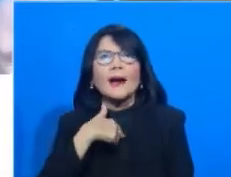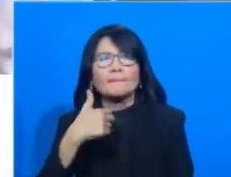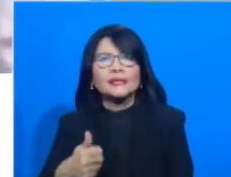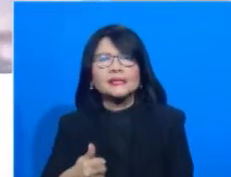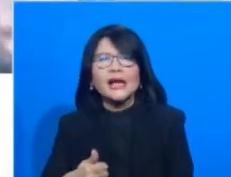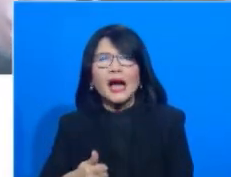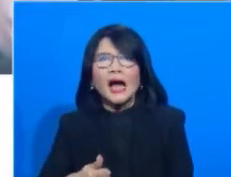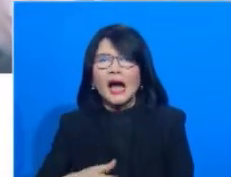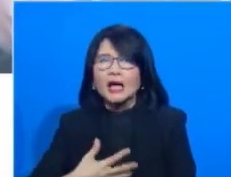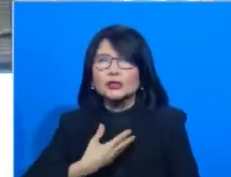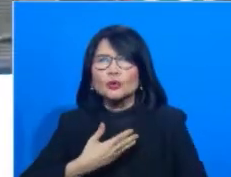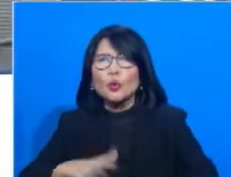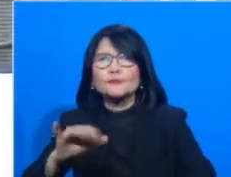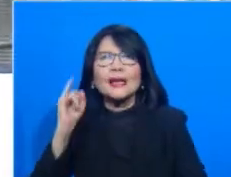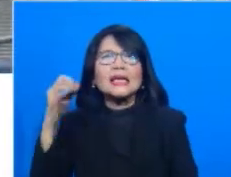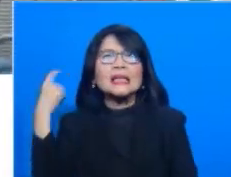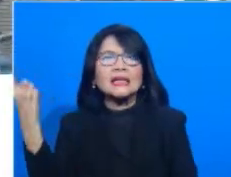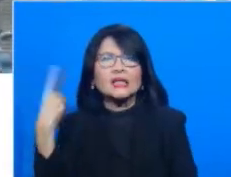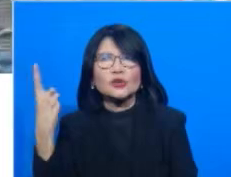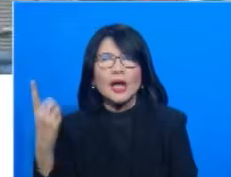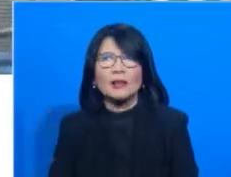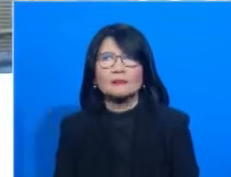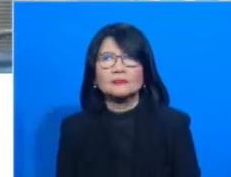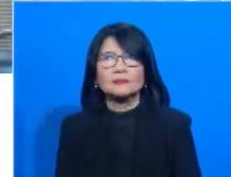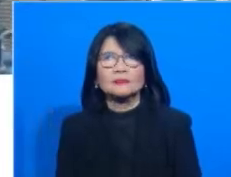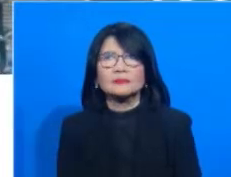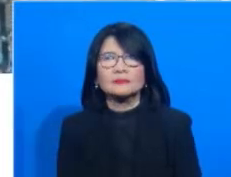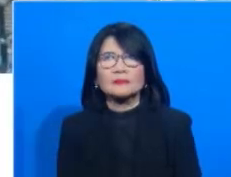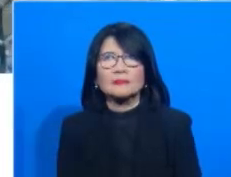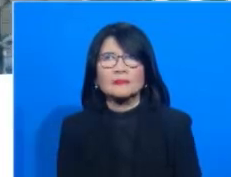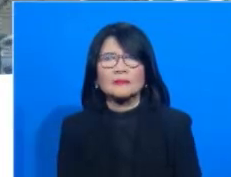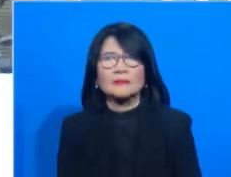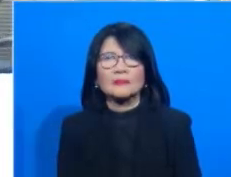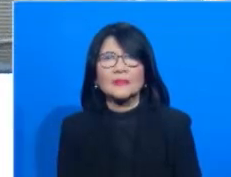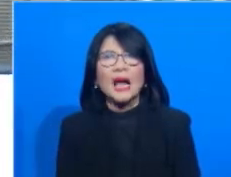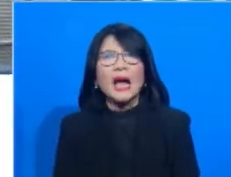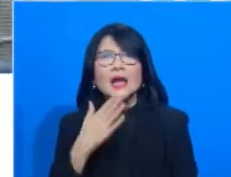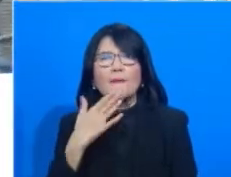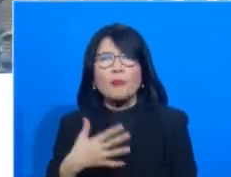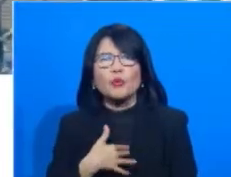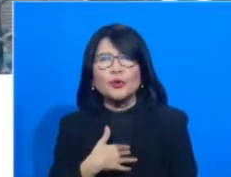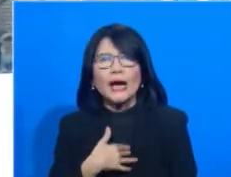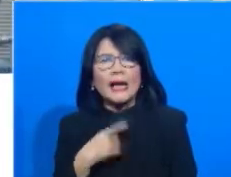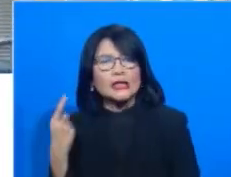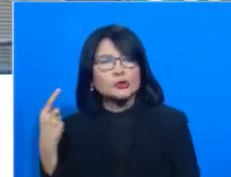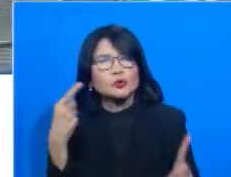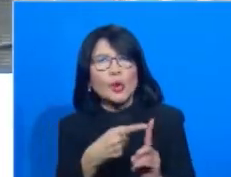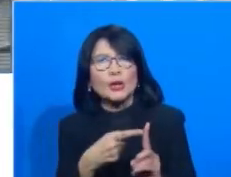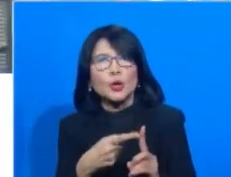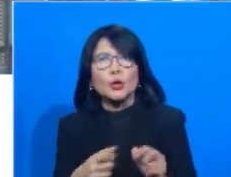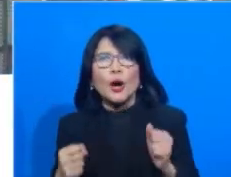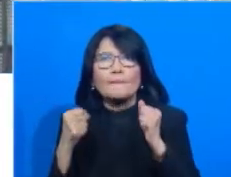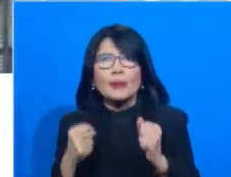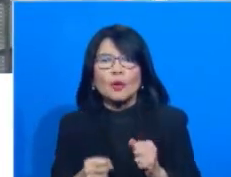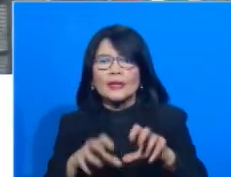agenda internasional. Cerita Nusantara membawa misi besar untuk memperkuat posisi